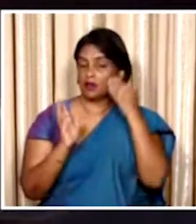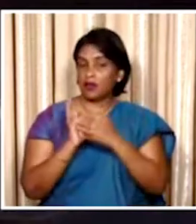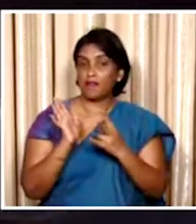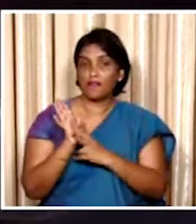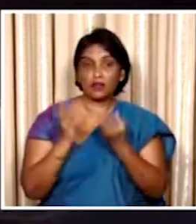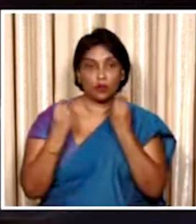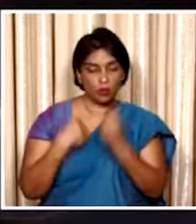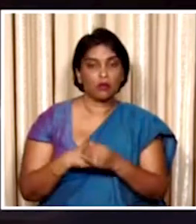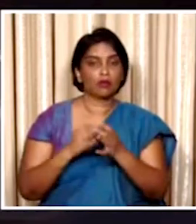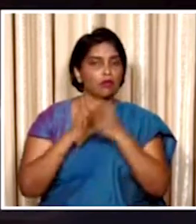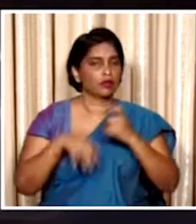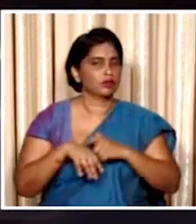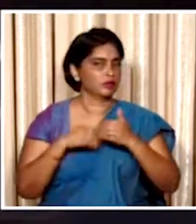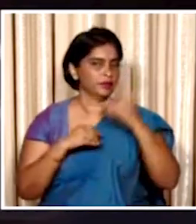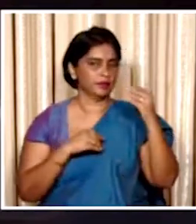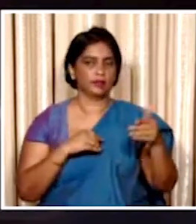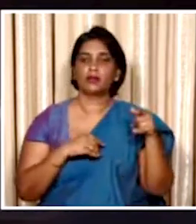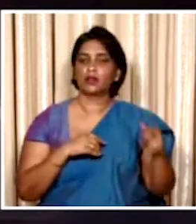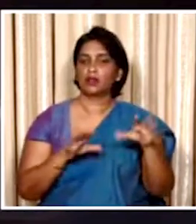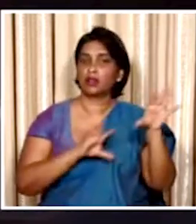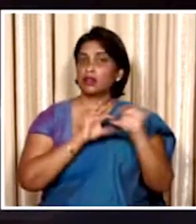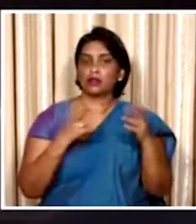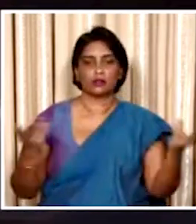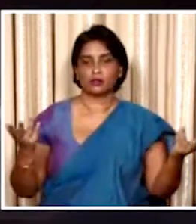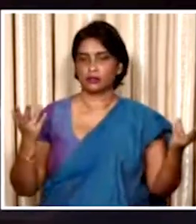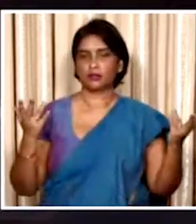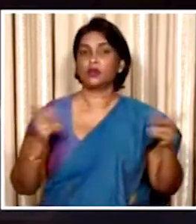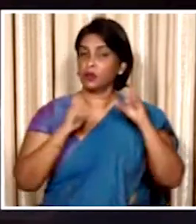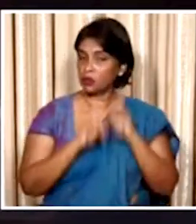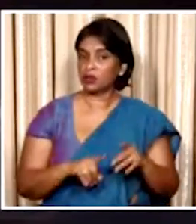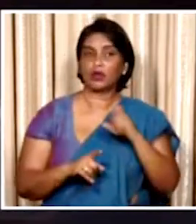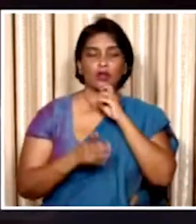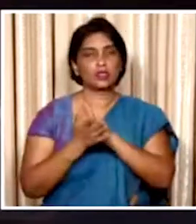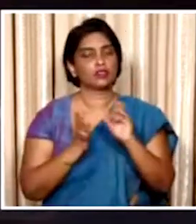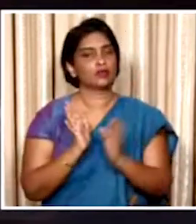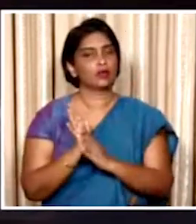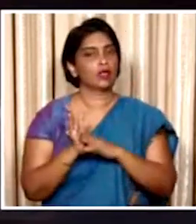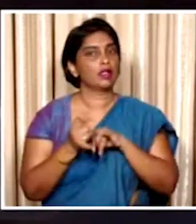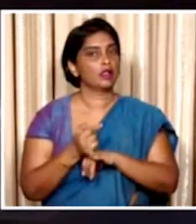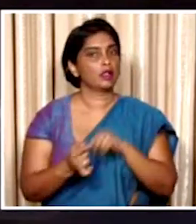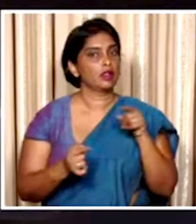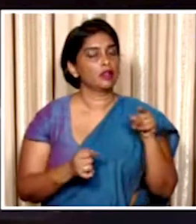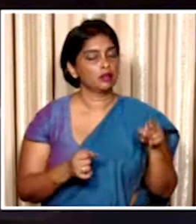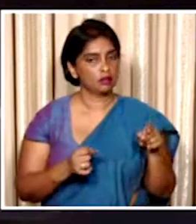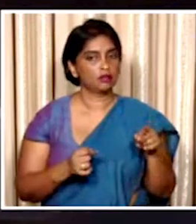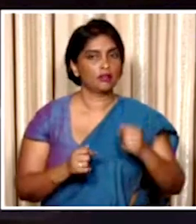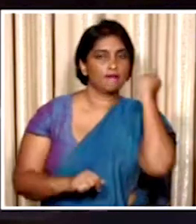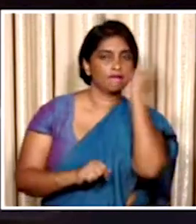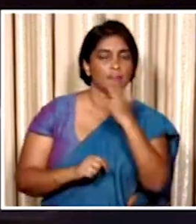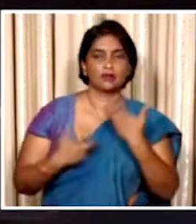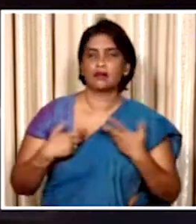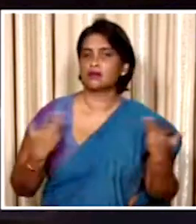වේකන්සිස් තිබිලා ගොඩක් ලොකු කාලයක් ගිහිලා තියෙනවා. ඒක පත්කිරීම කළා නැහැ. ඒතර ඒකට අධිකරණ සේවා කොමිසමේ ලේකම්වරයාට තඩි ගහලා